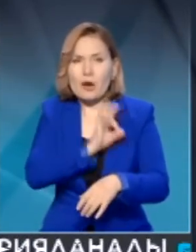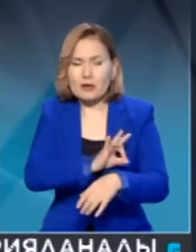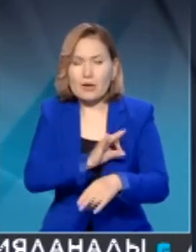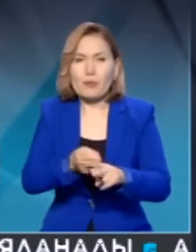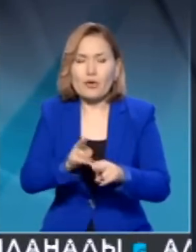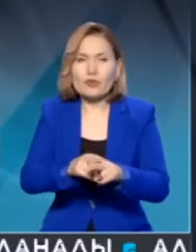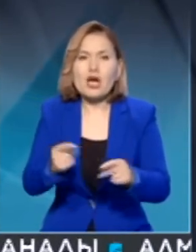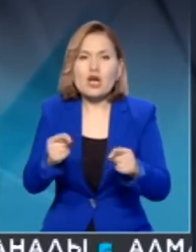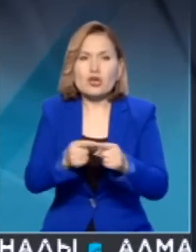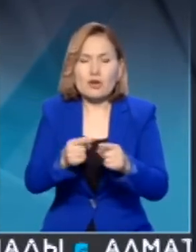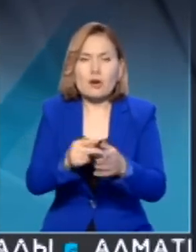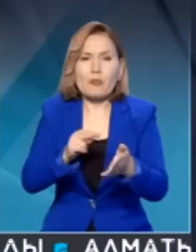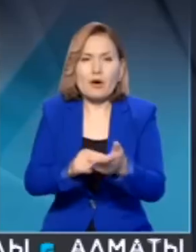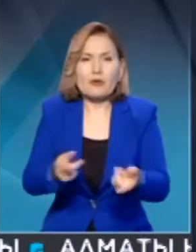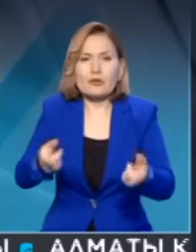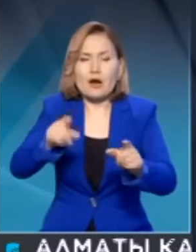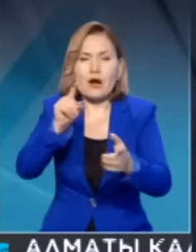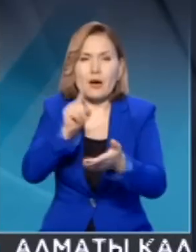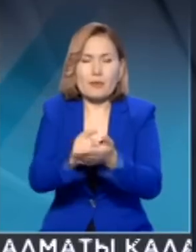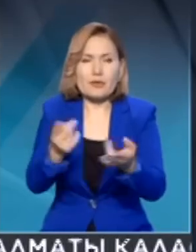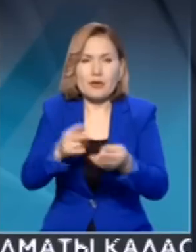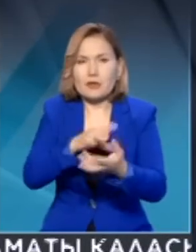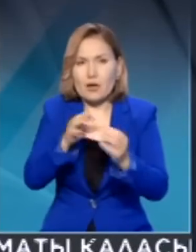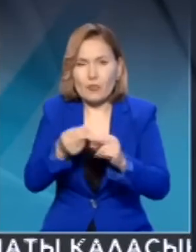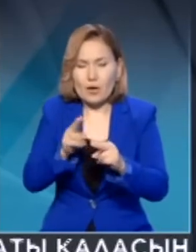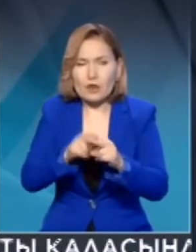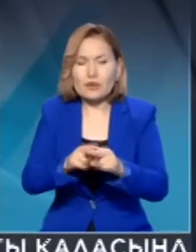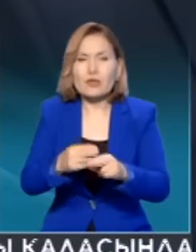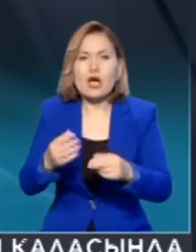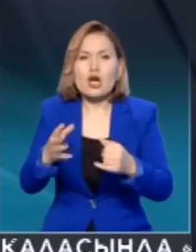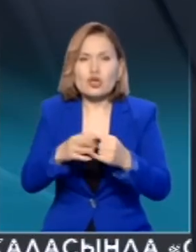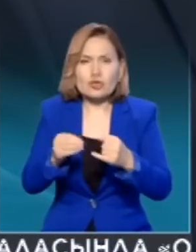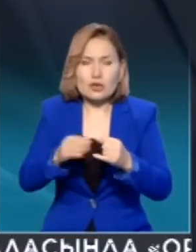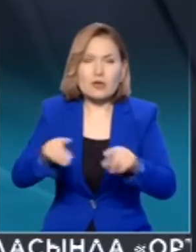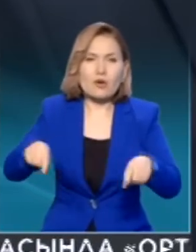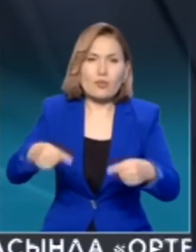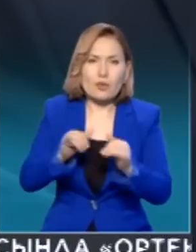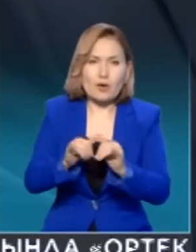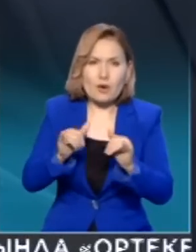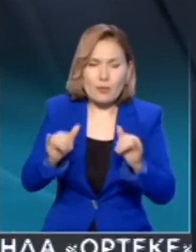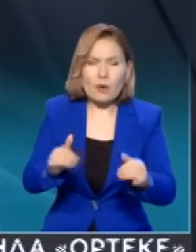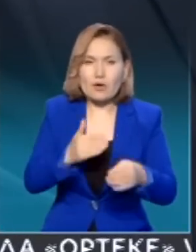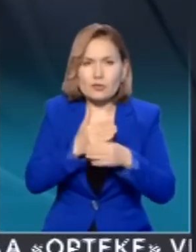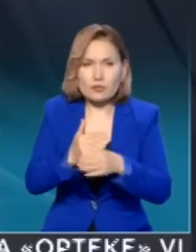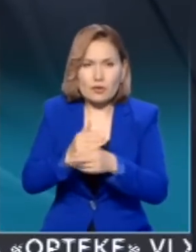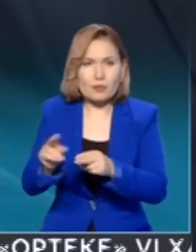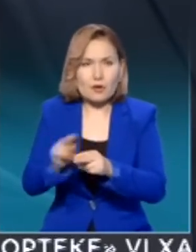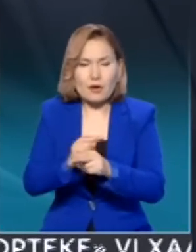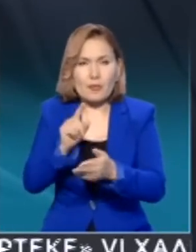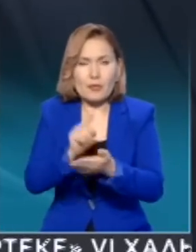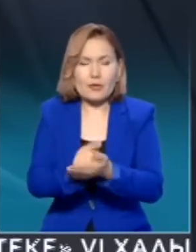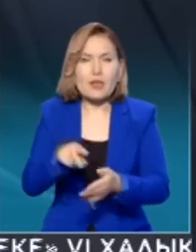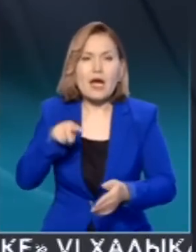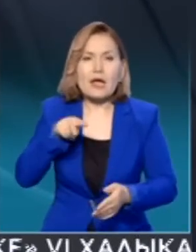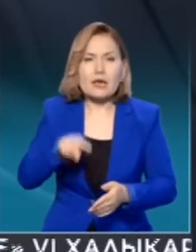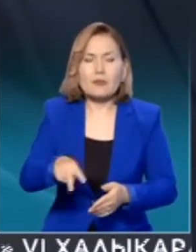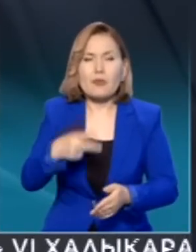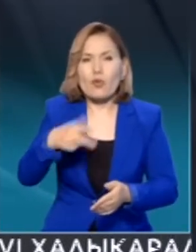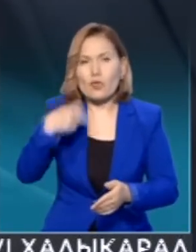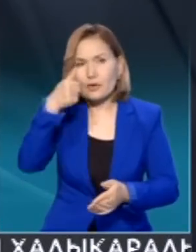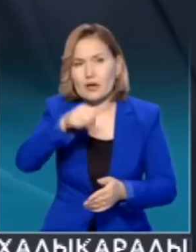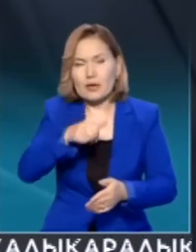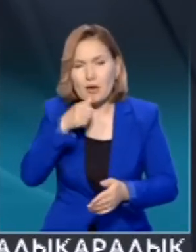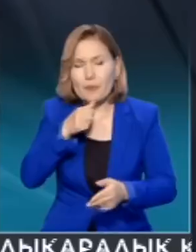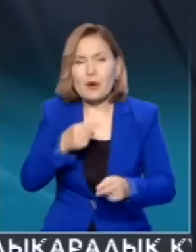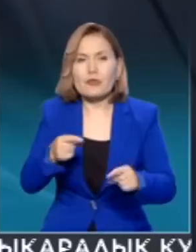Бағасын елеулі көтеру қажет. Түскен ақша сол жерді қайта өңдеп, іске жаратуға жеткілікті болуы шарт. 2030 жылы жалға